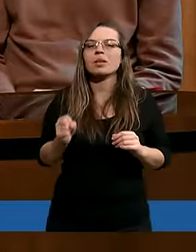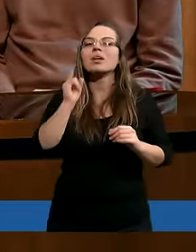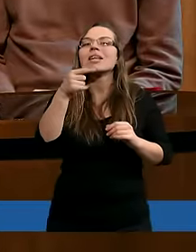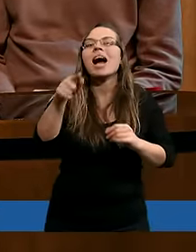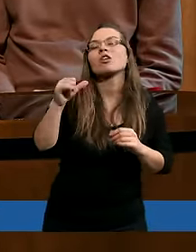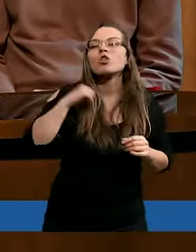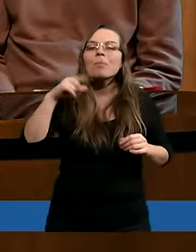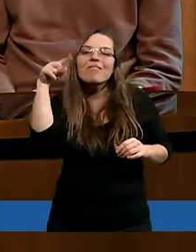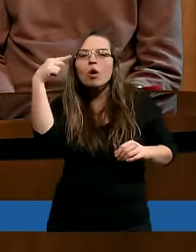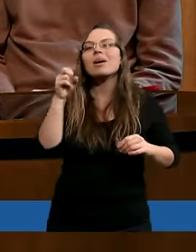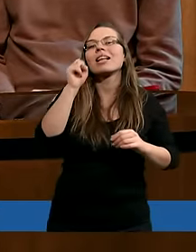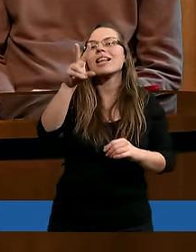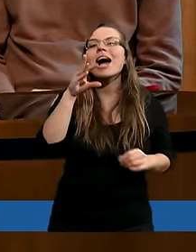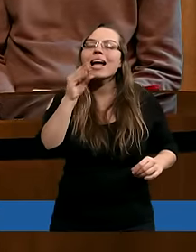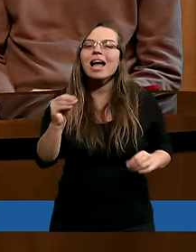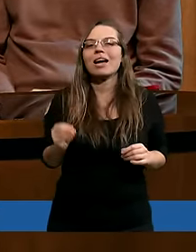A jak sobie wyobrażacie takiego